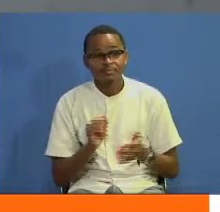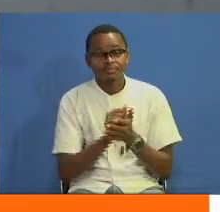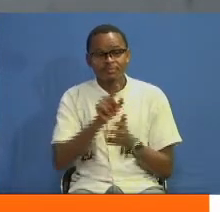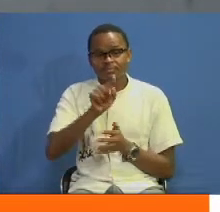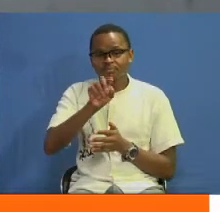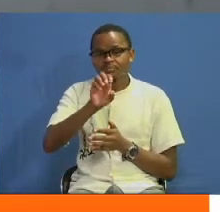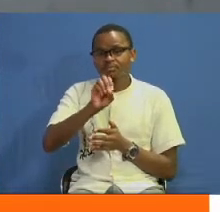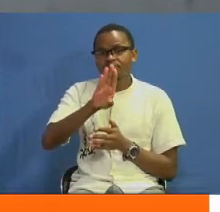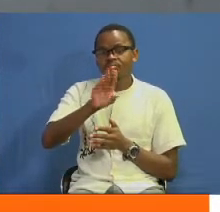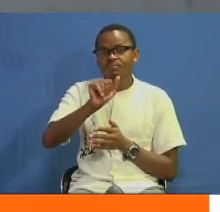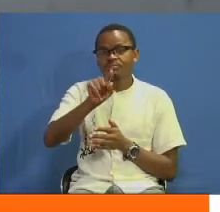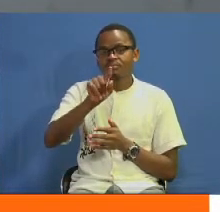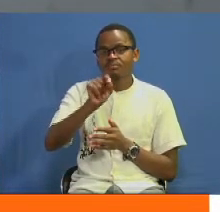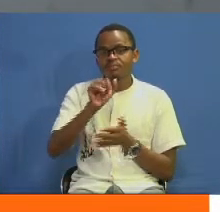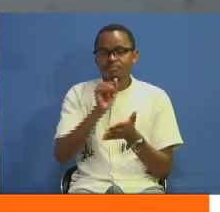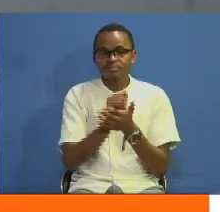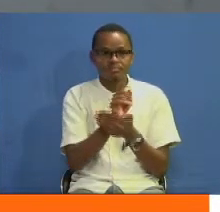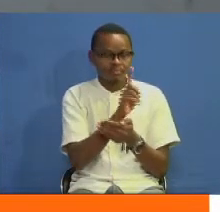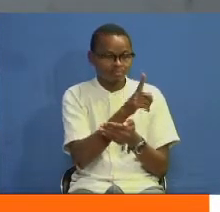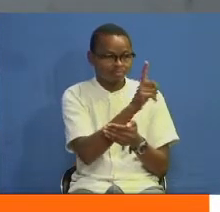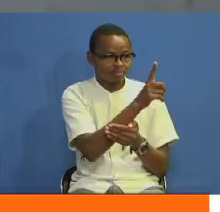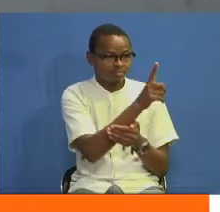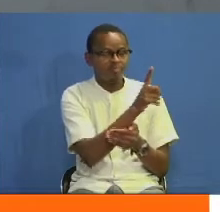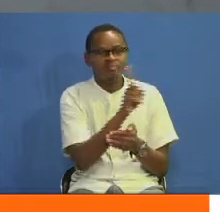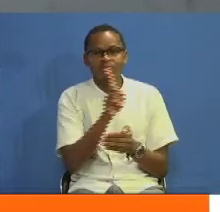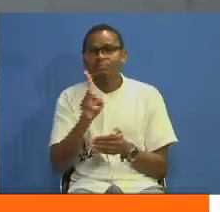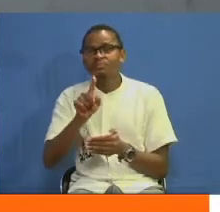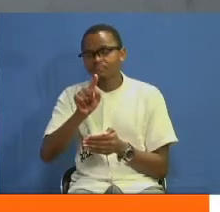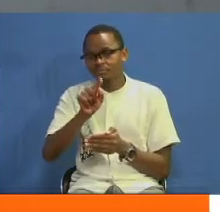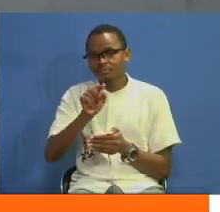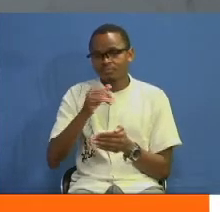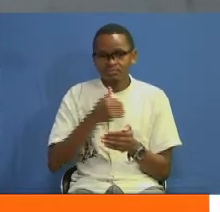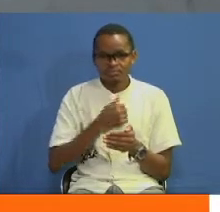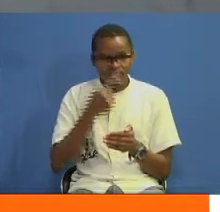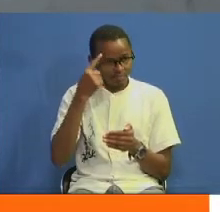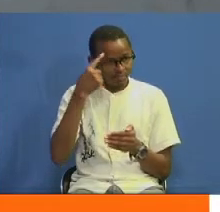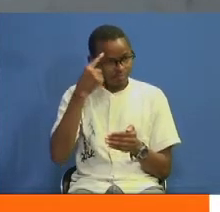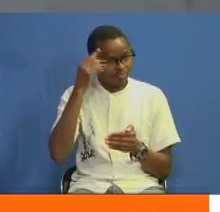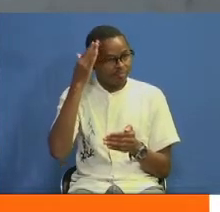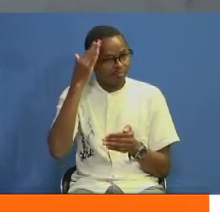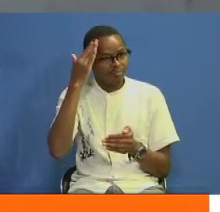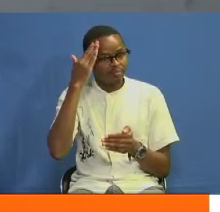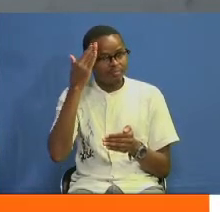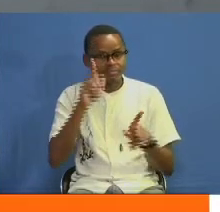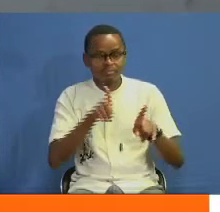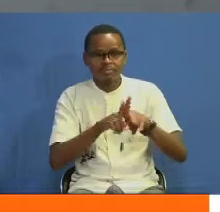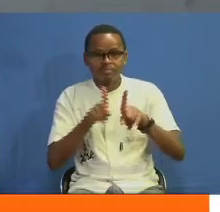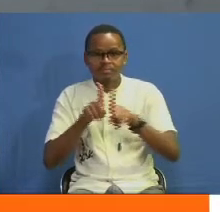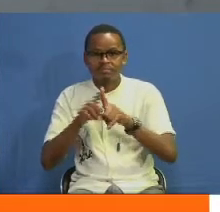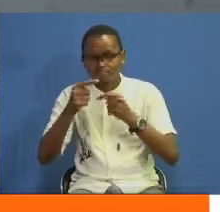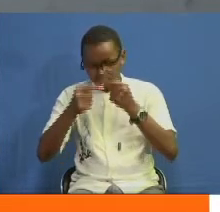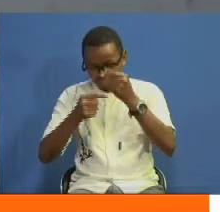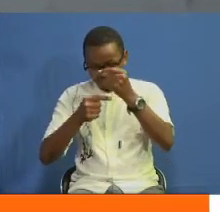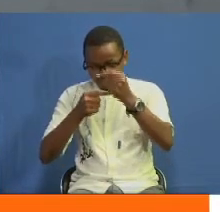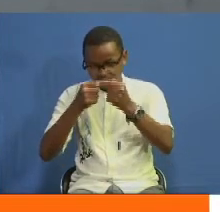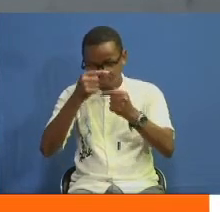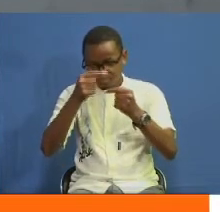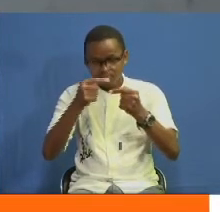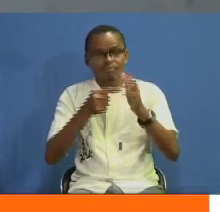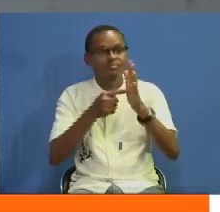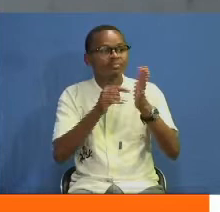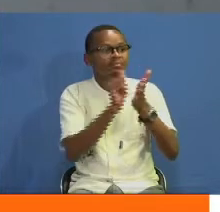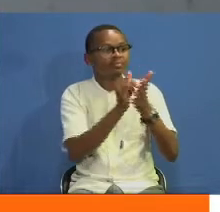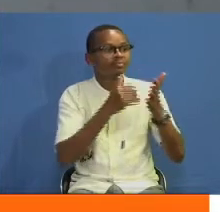industry faces. Kuzingatia tishio ambalo sekta ya tumbaku inakabiliwa nalo na kujua vizuri kwamba Zimbabwe inategemea sana uzalishaji wa